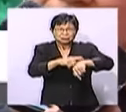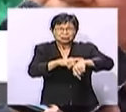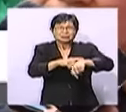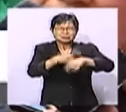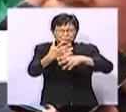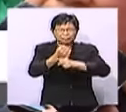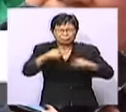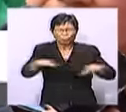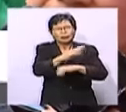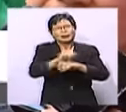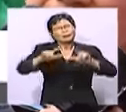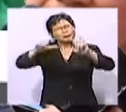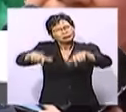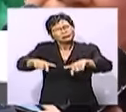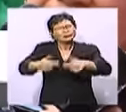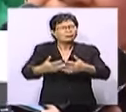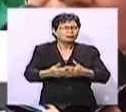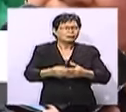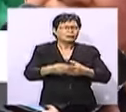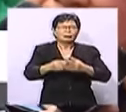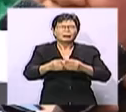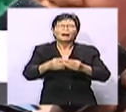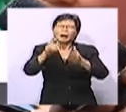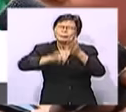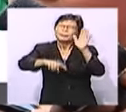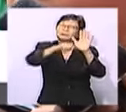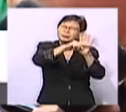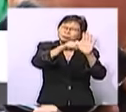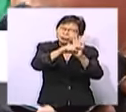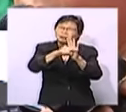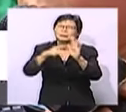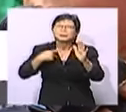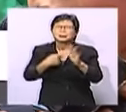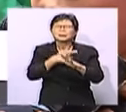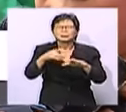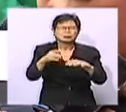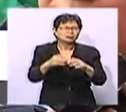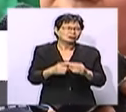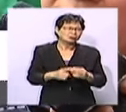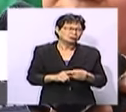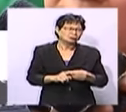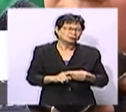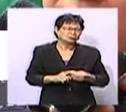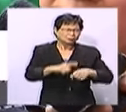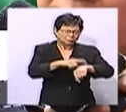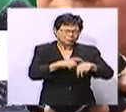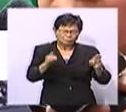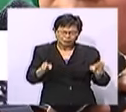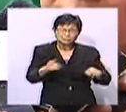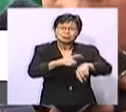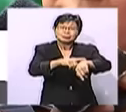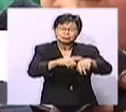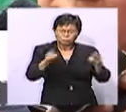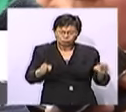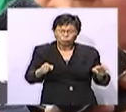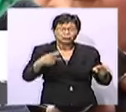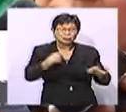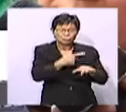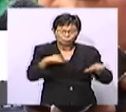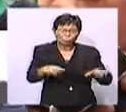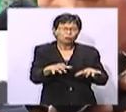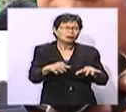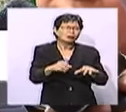juga akan meletakkan apakah impak-impak yang kita harapkan berlaku, dan duration period yang kita nak buat itu